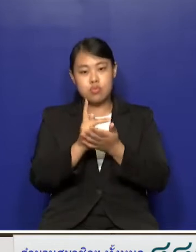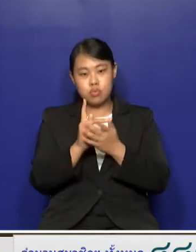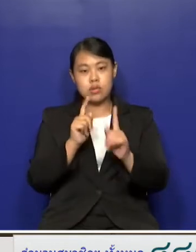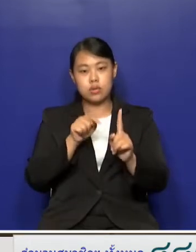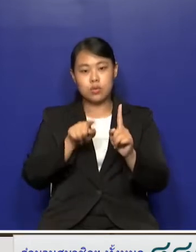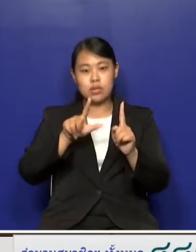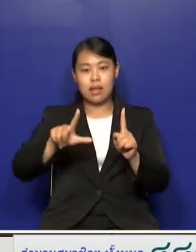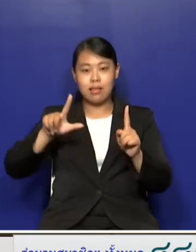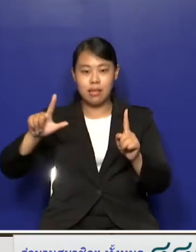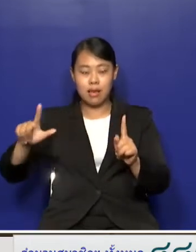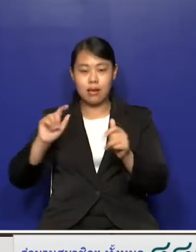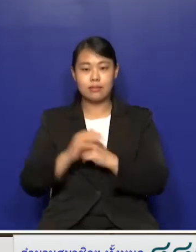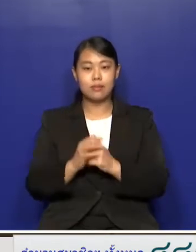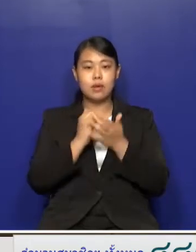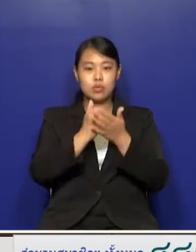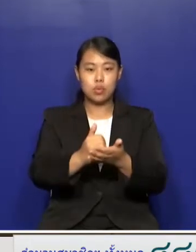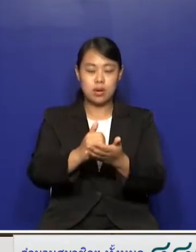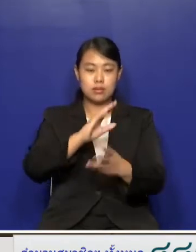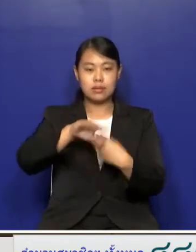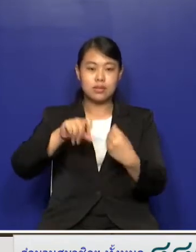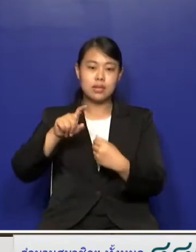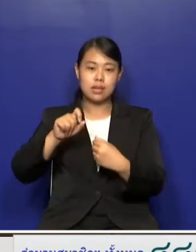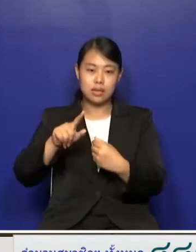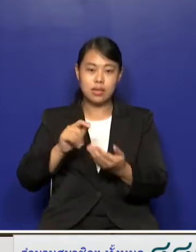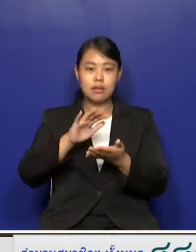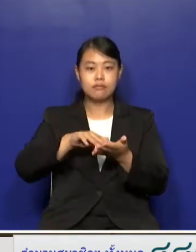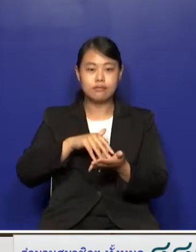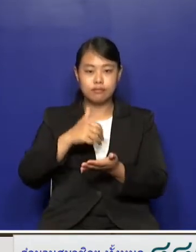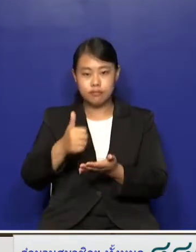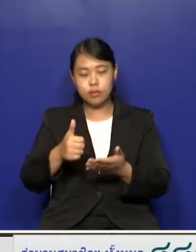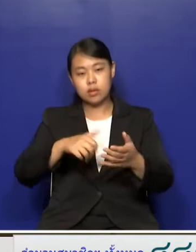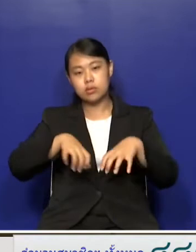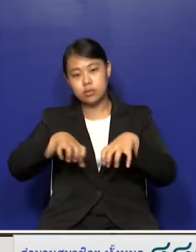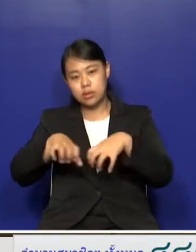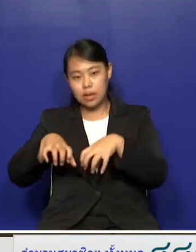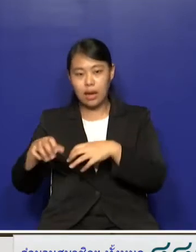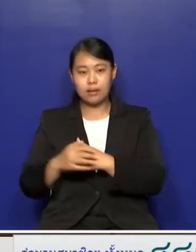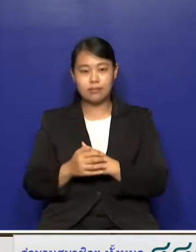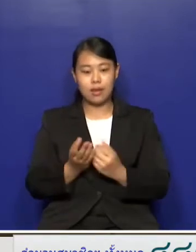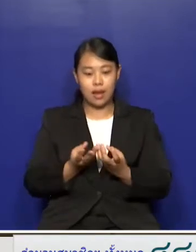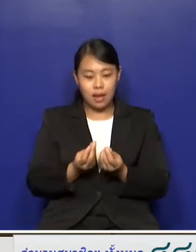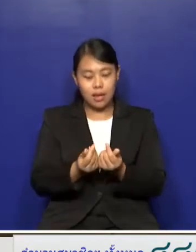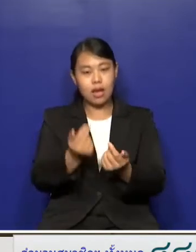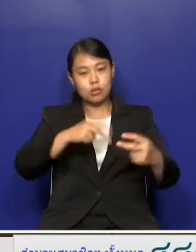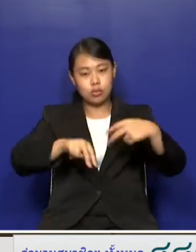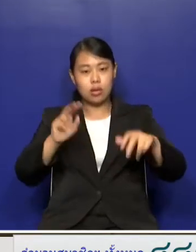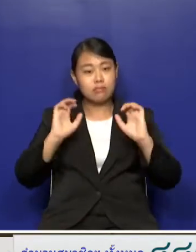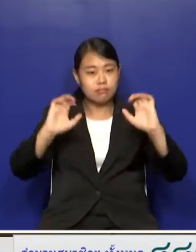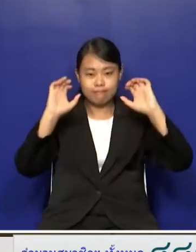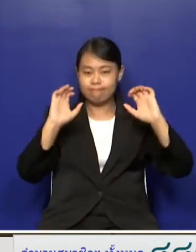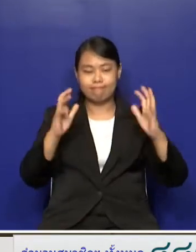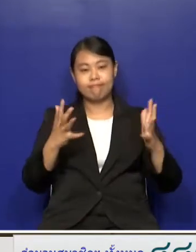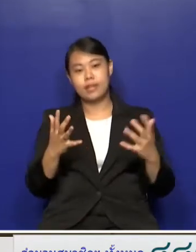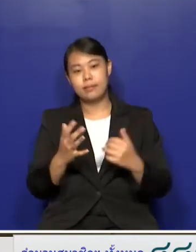ของการยาเศรษฐกิจเพราะว่าเราไม่มีรายละเอียดที่จะตรวจสอบการดำเนินงานของรัฐได้นะครับ